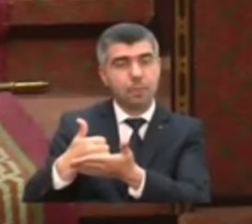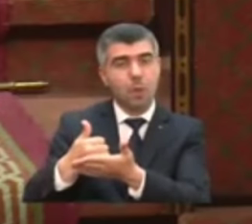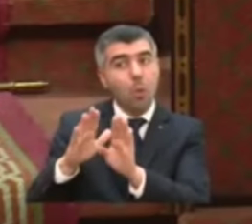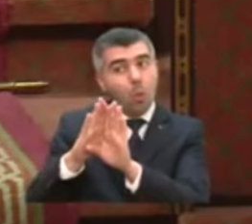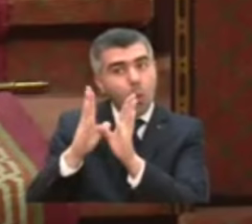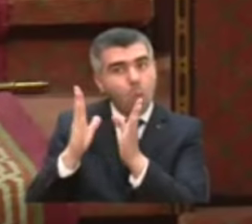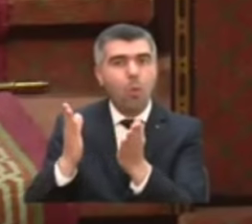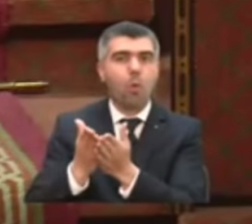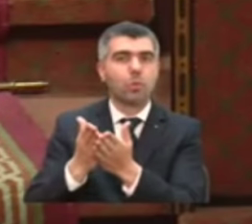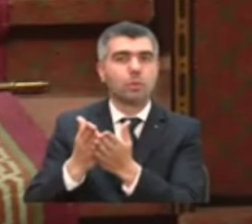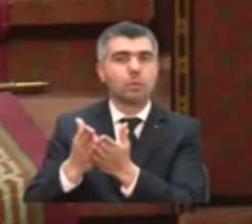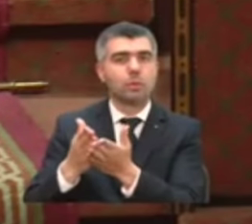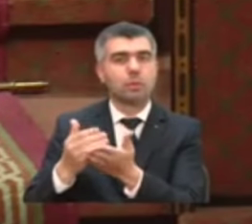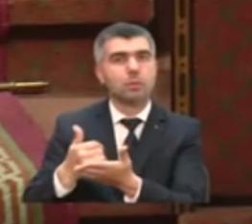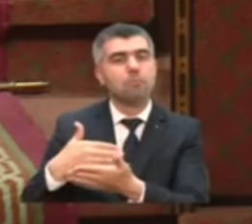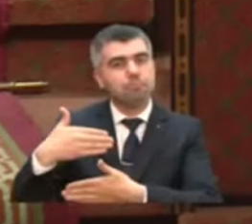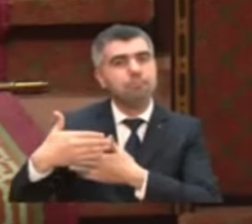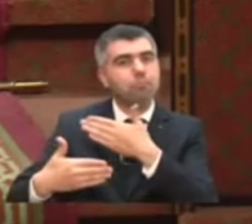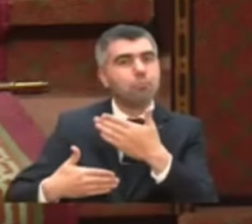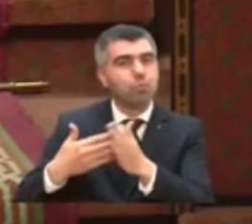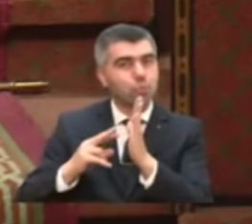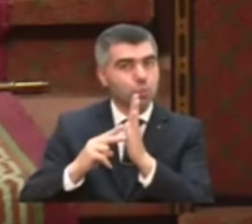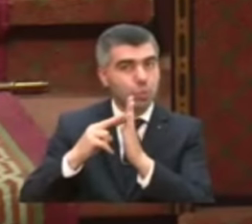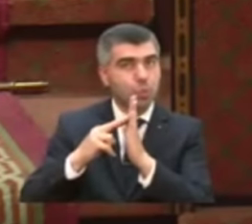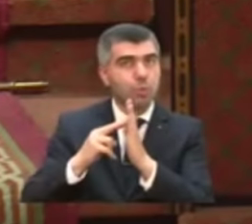القطاعات المتضرره، ثم بعد ذلك بعد رفع